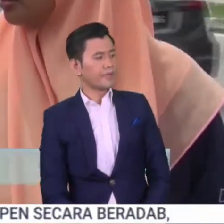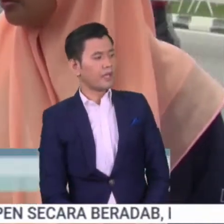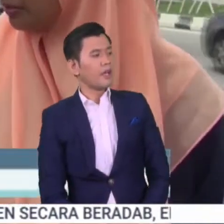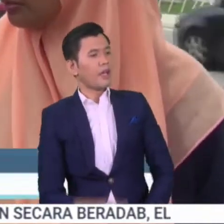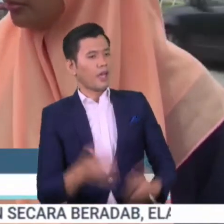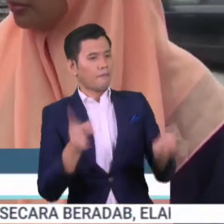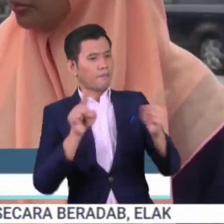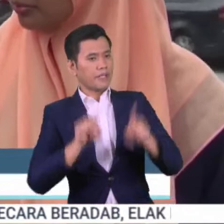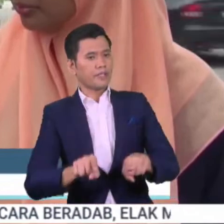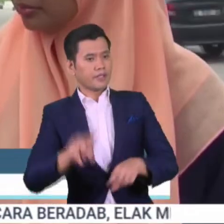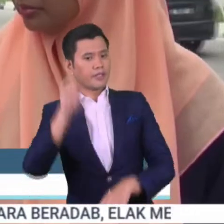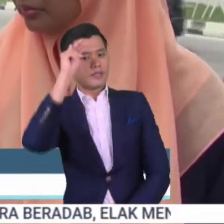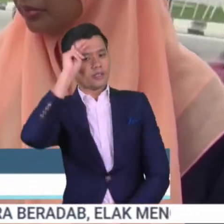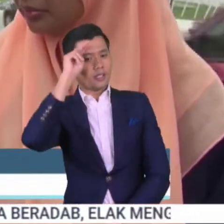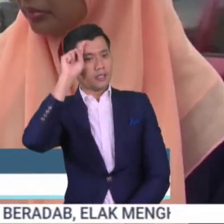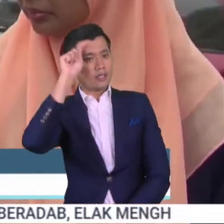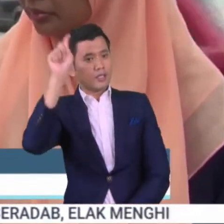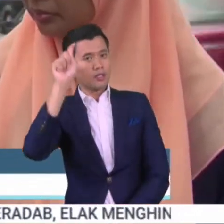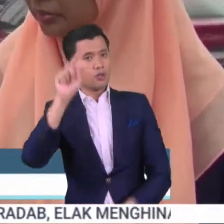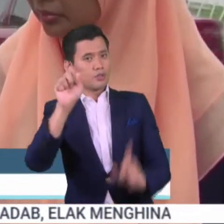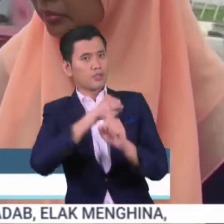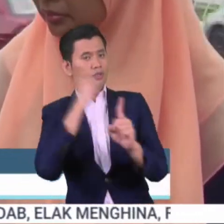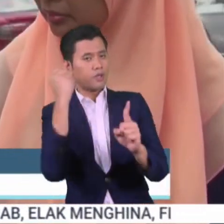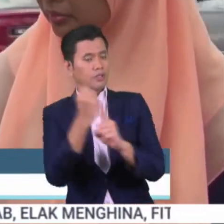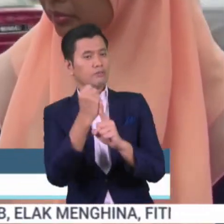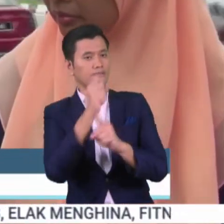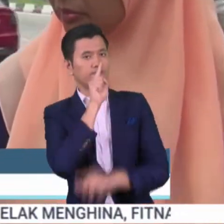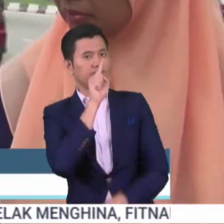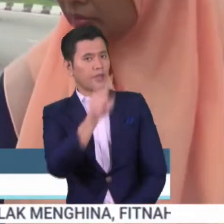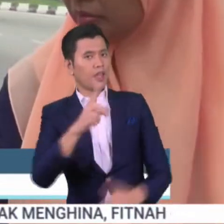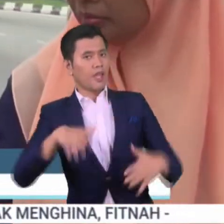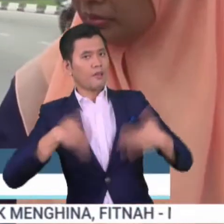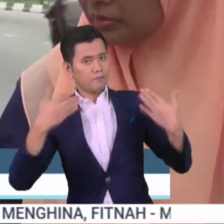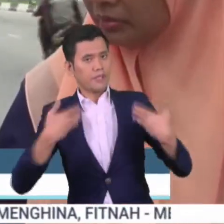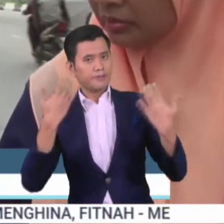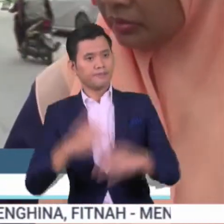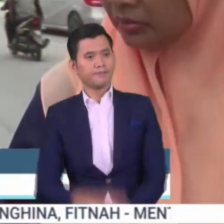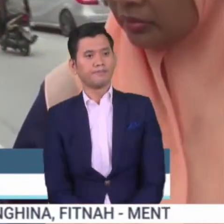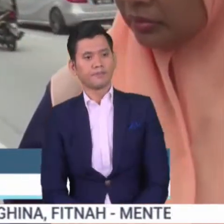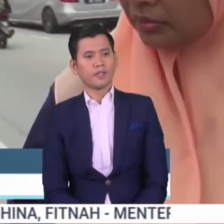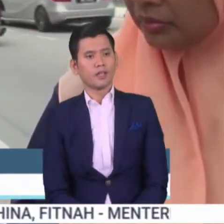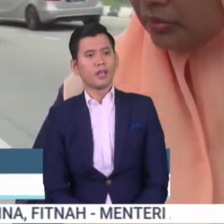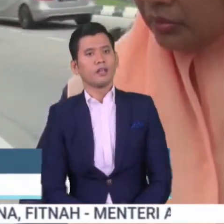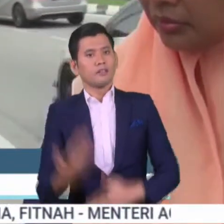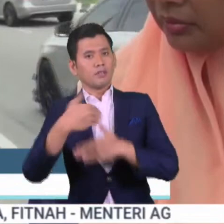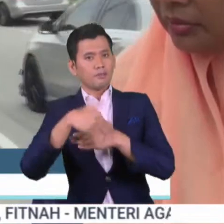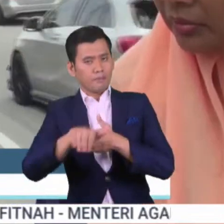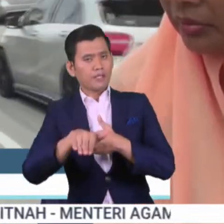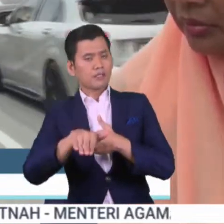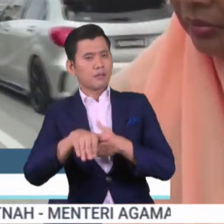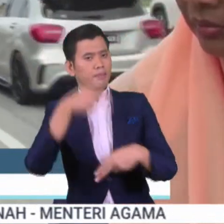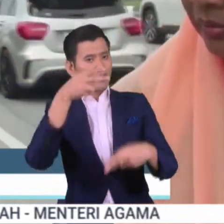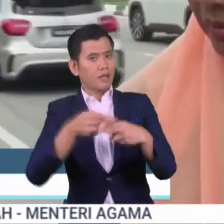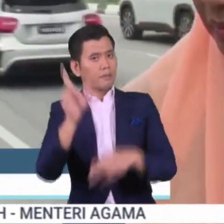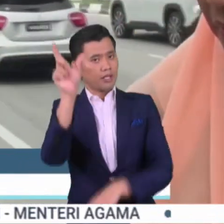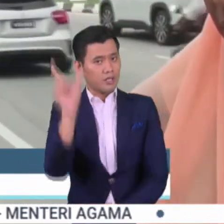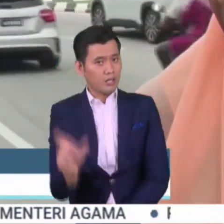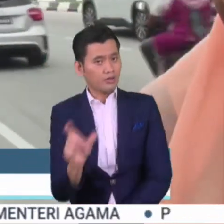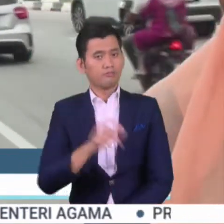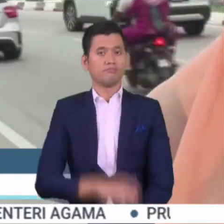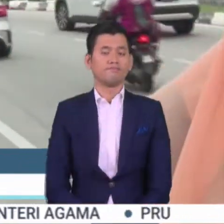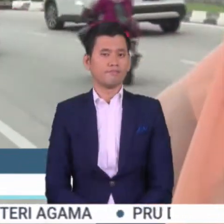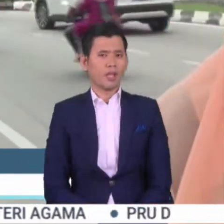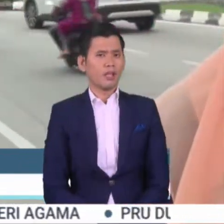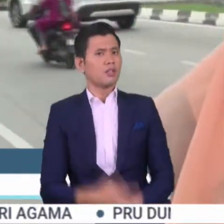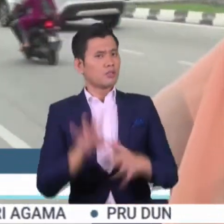negeri Terengganu, suasana kempen begitu meriah. Selepas penamaan calon, kita